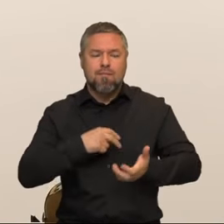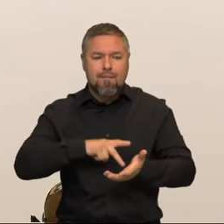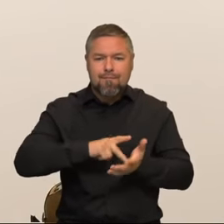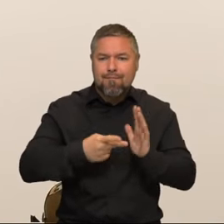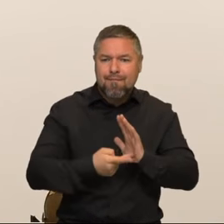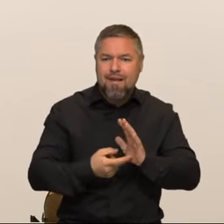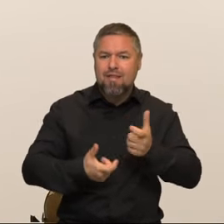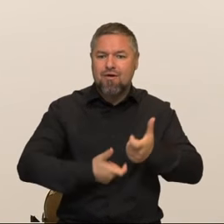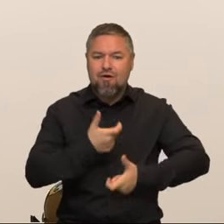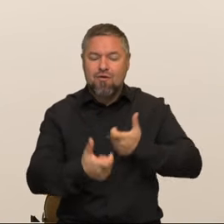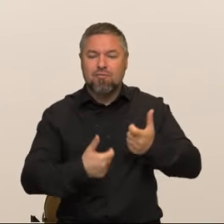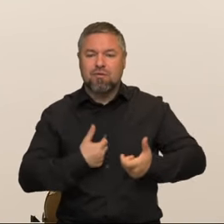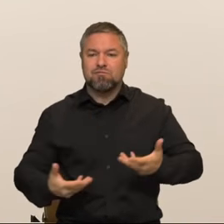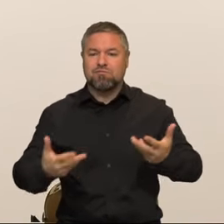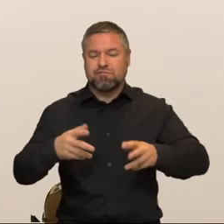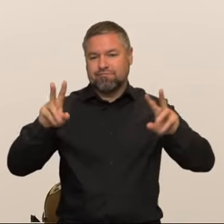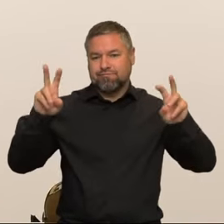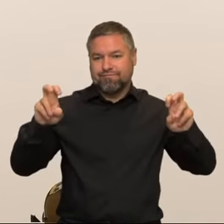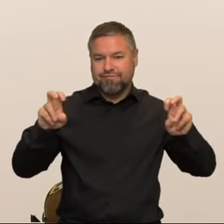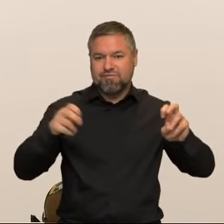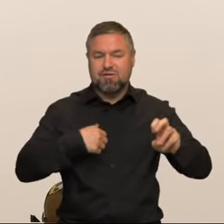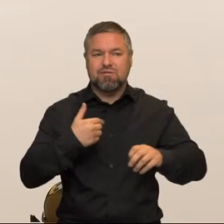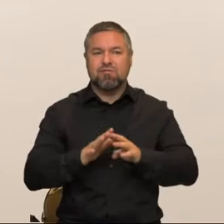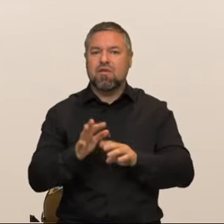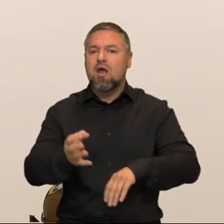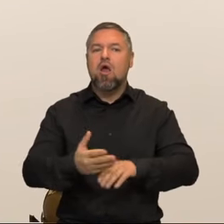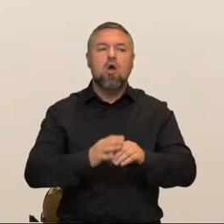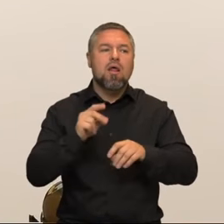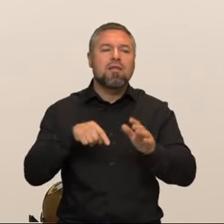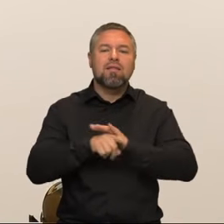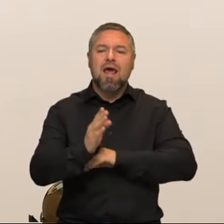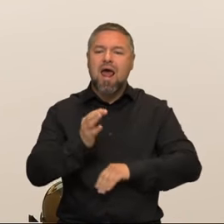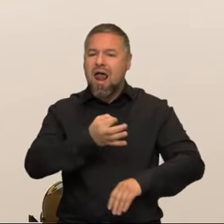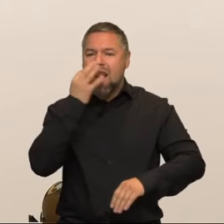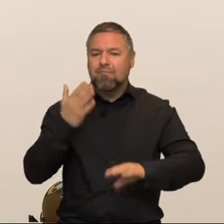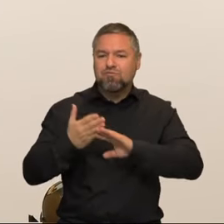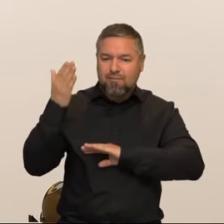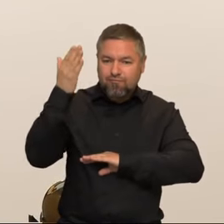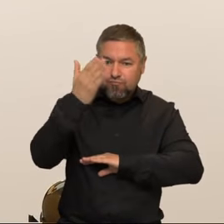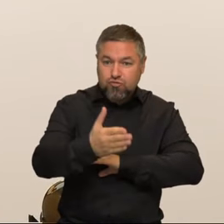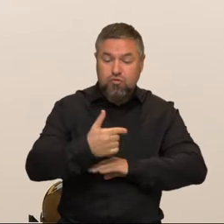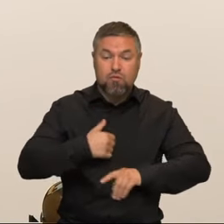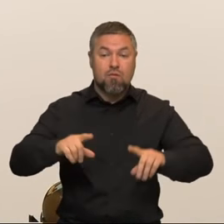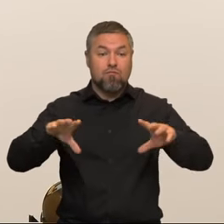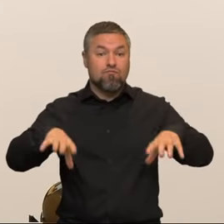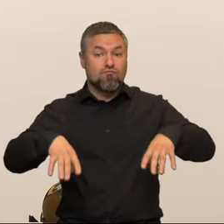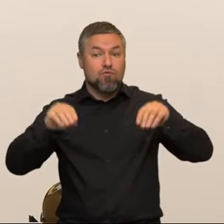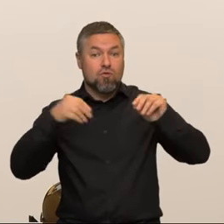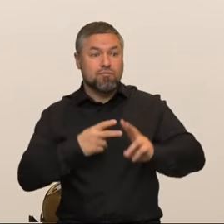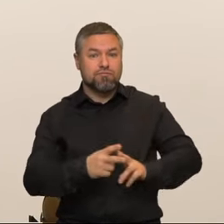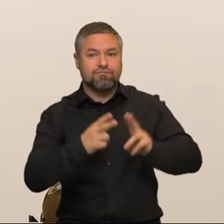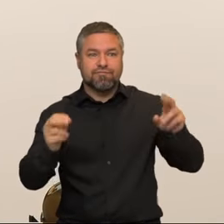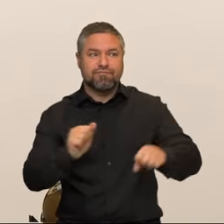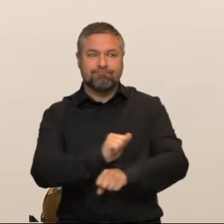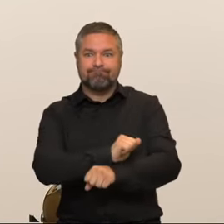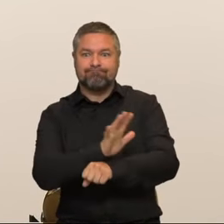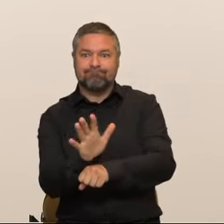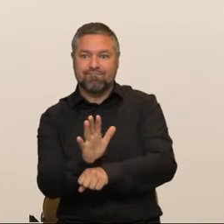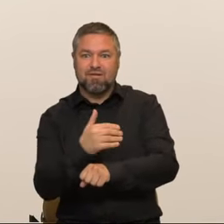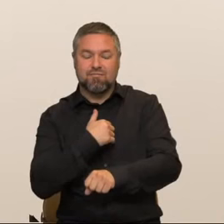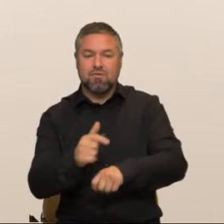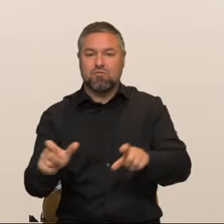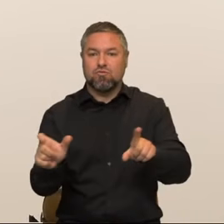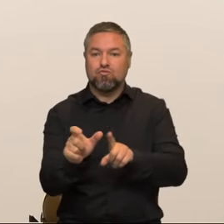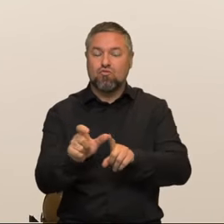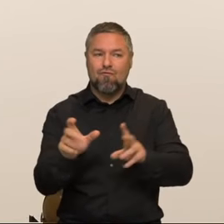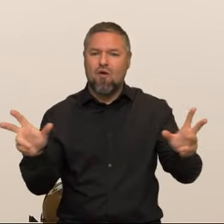założeń, towarzyszy mi hasło razem ku lepszej przyszłości. Początek mojej kadencji przypadł na czas pandemii koronawirusa, w którym